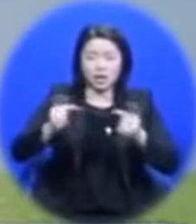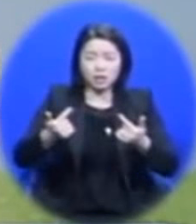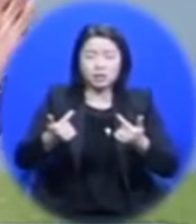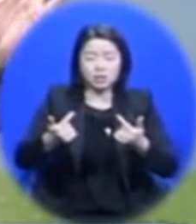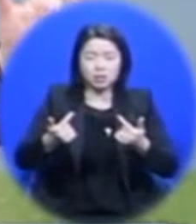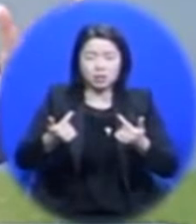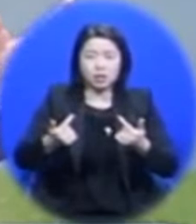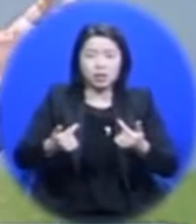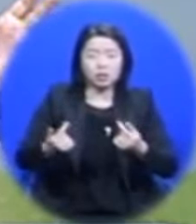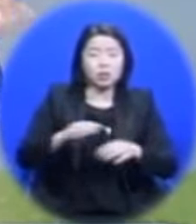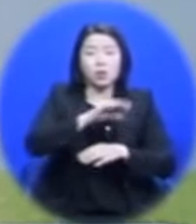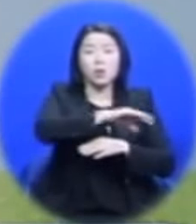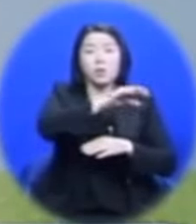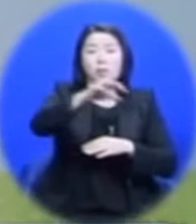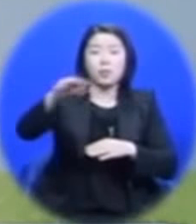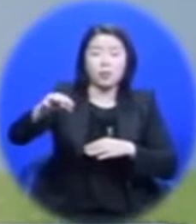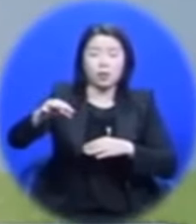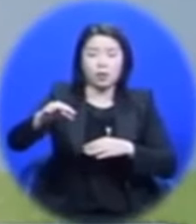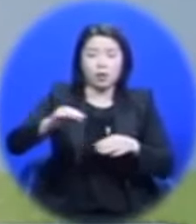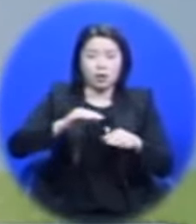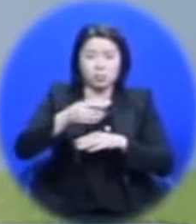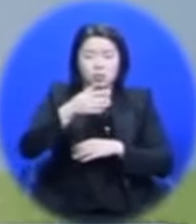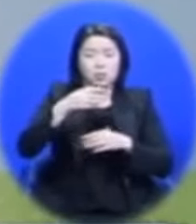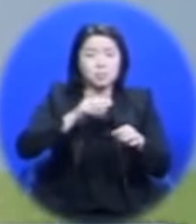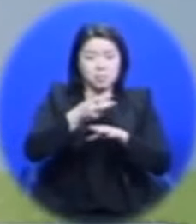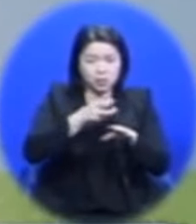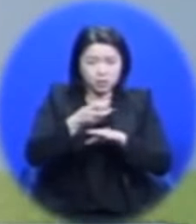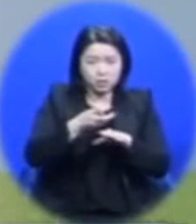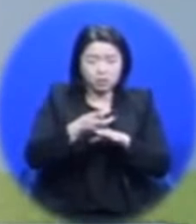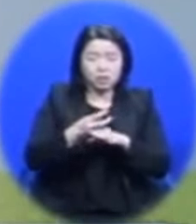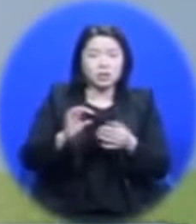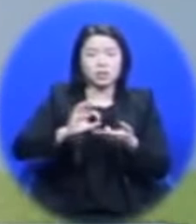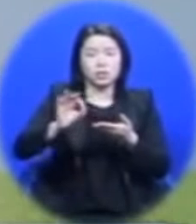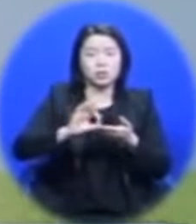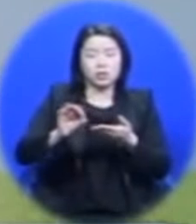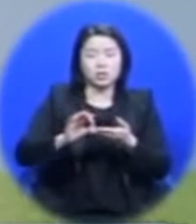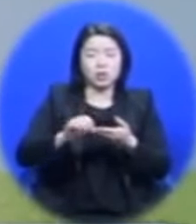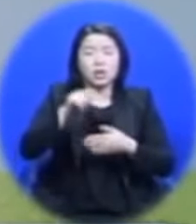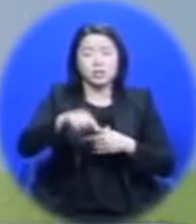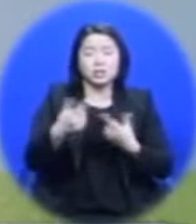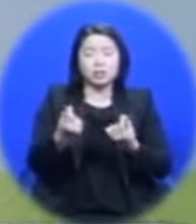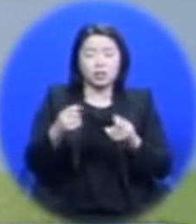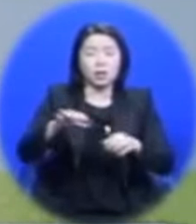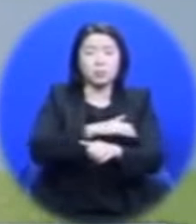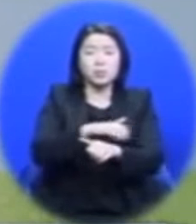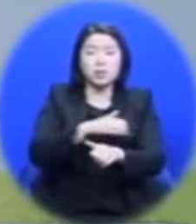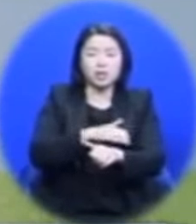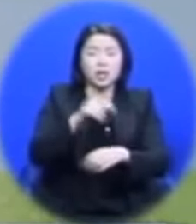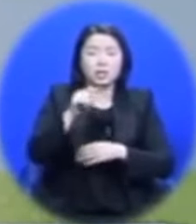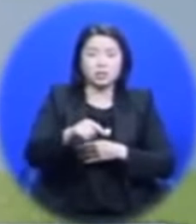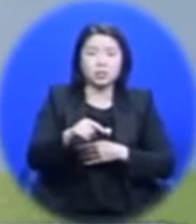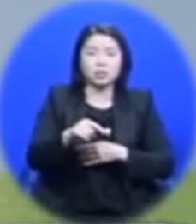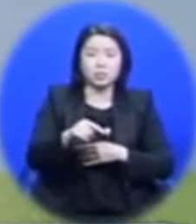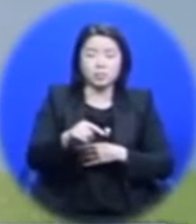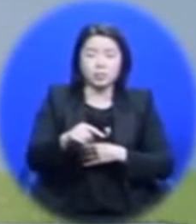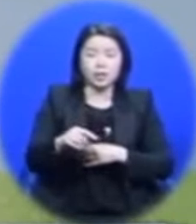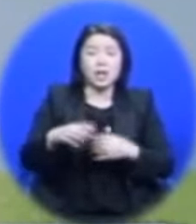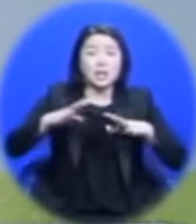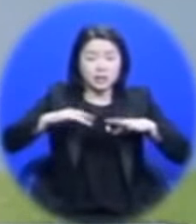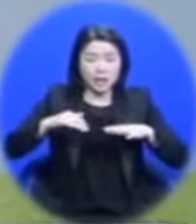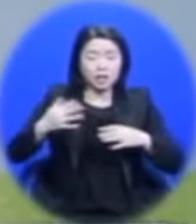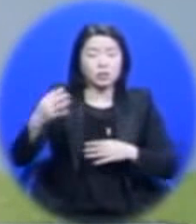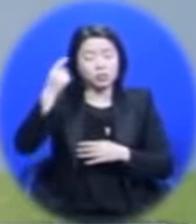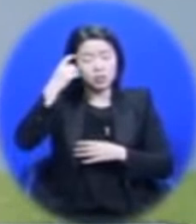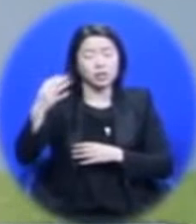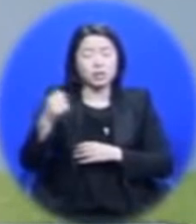그래서 외곽에다가 또는 대중교통을 이용해서 그렇게 아주 불편하게 그걸 자랑으로